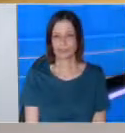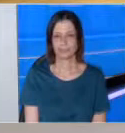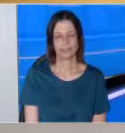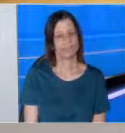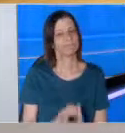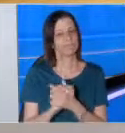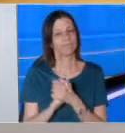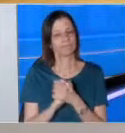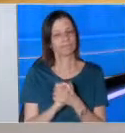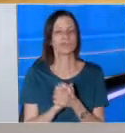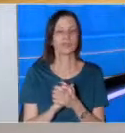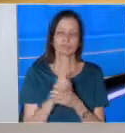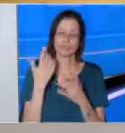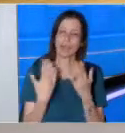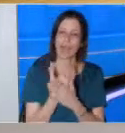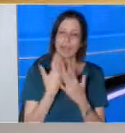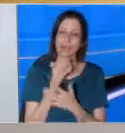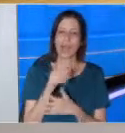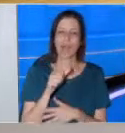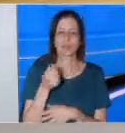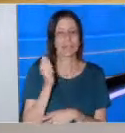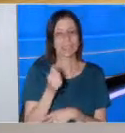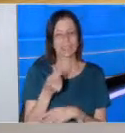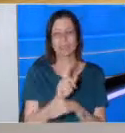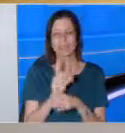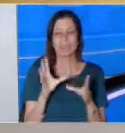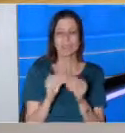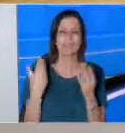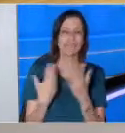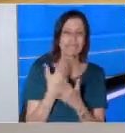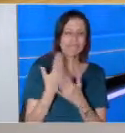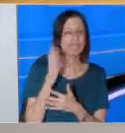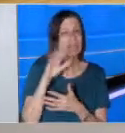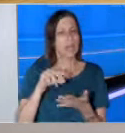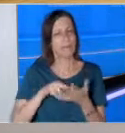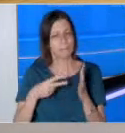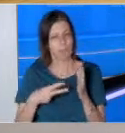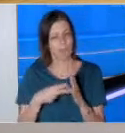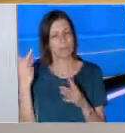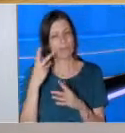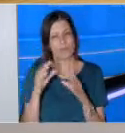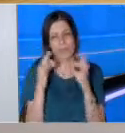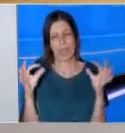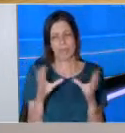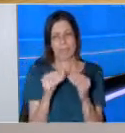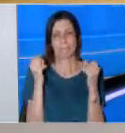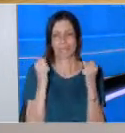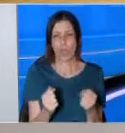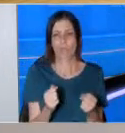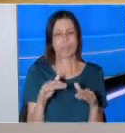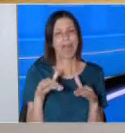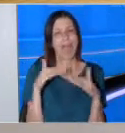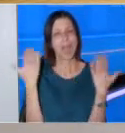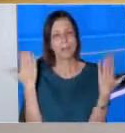שוב, שלום לכם, ערב טוב. כנסת מהדורת החדשות של ערוץ כנסת. אנחנו מיד נהיה כאן עם כל הדיווחים, גם הפוליטיים, אבל כמובן אנחנו מתחילים עם הביטחוניים.